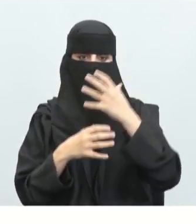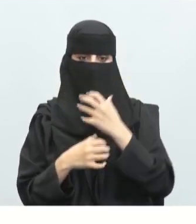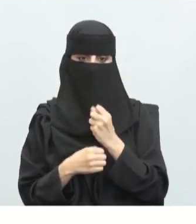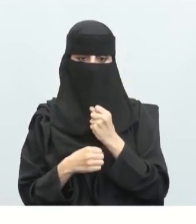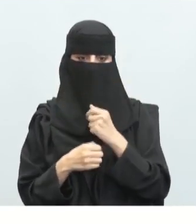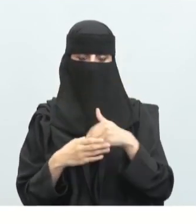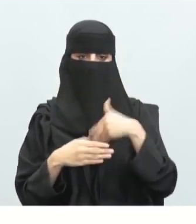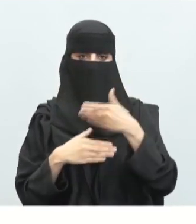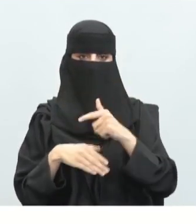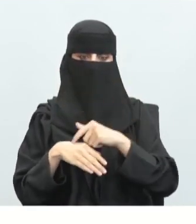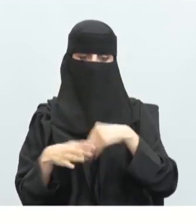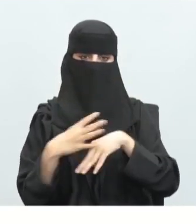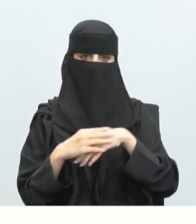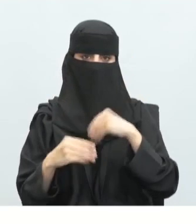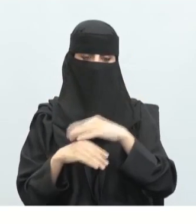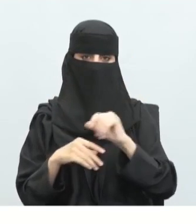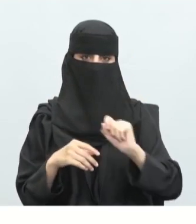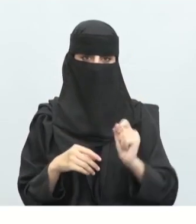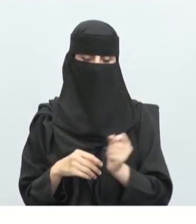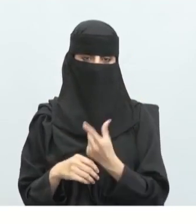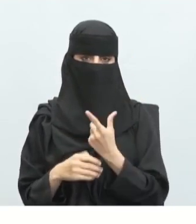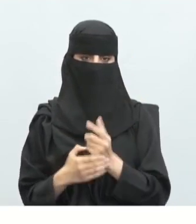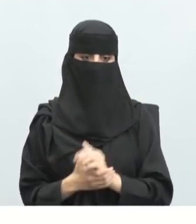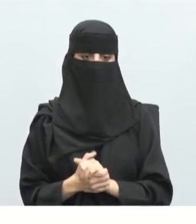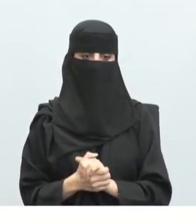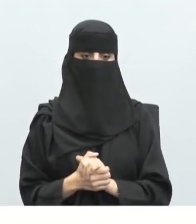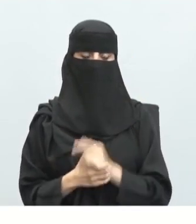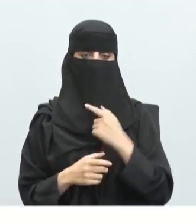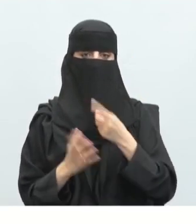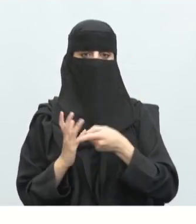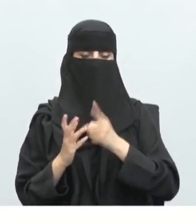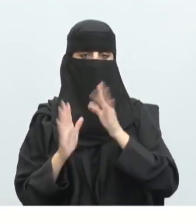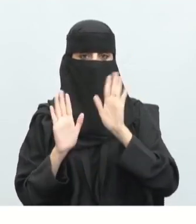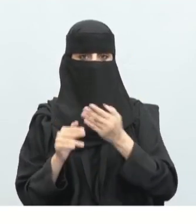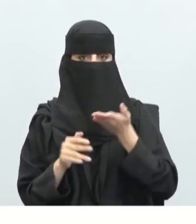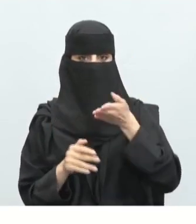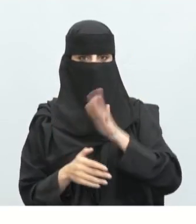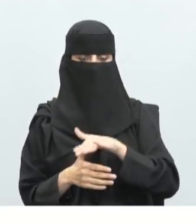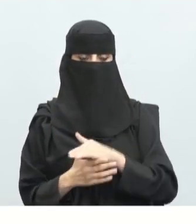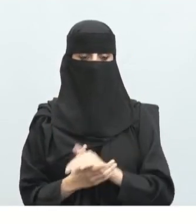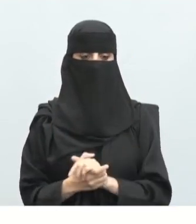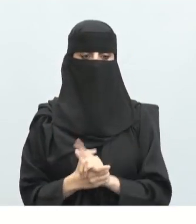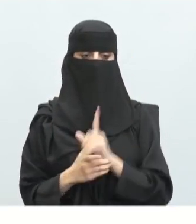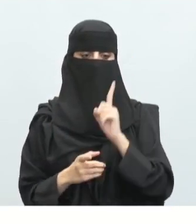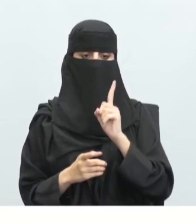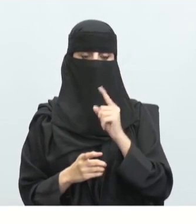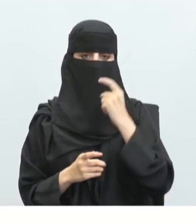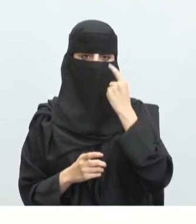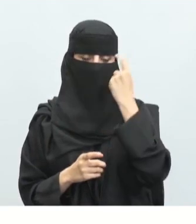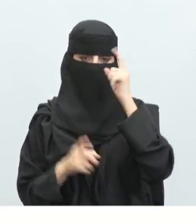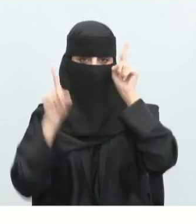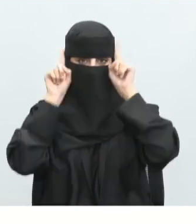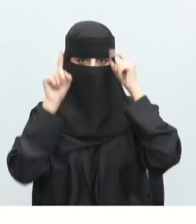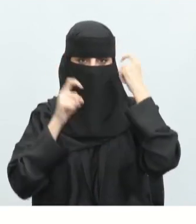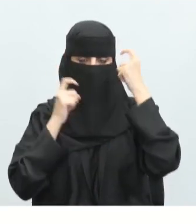الله ثم ارجله السريعه لهلك لذلك لام